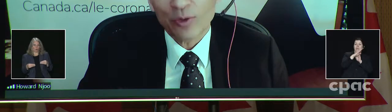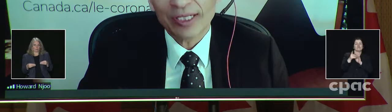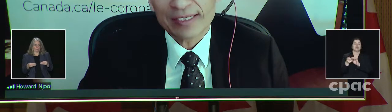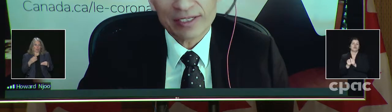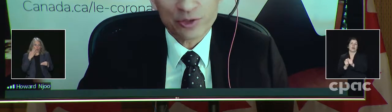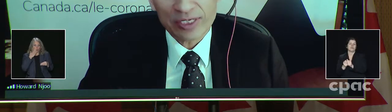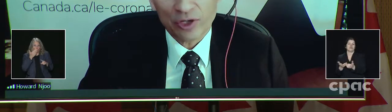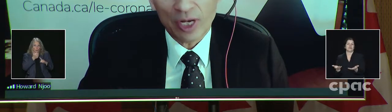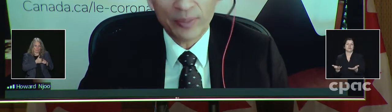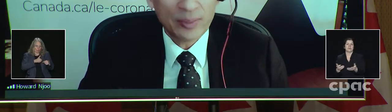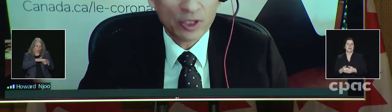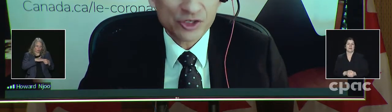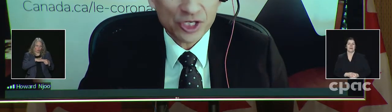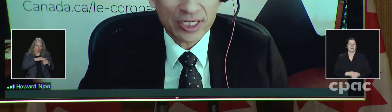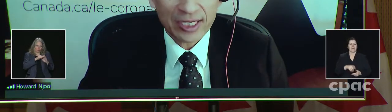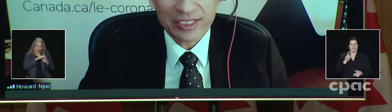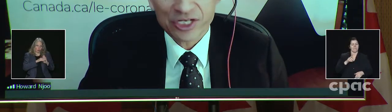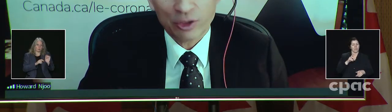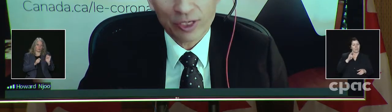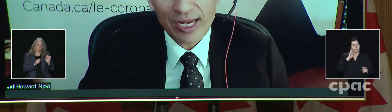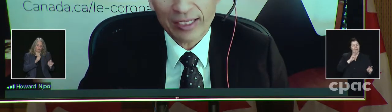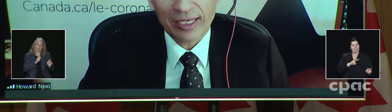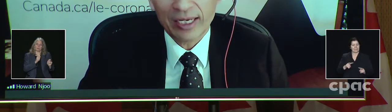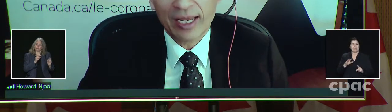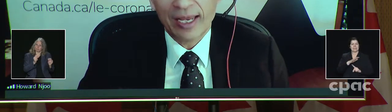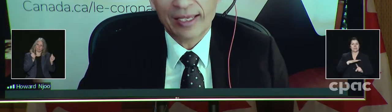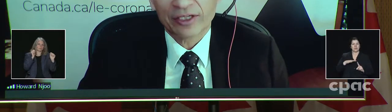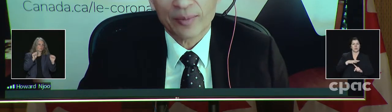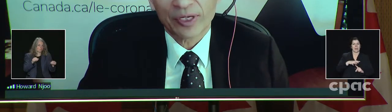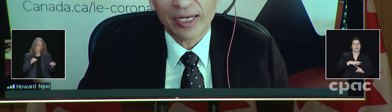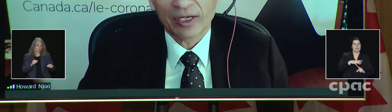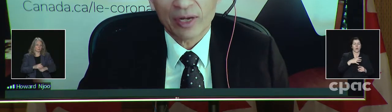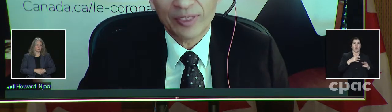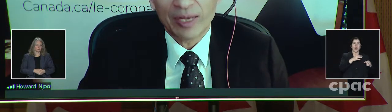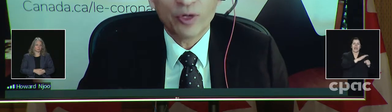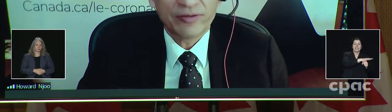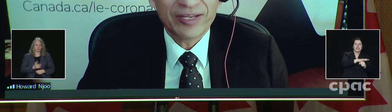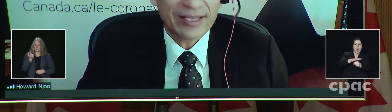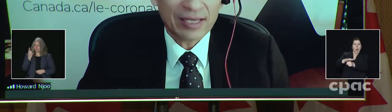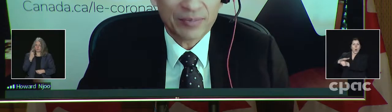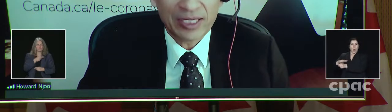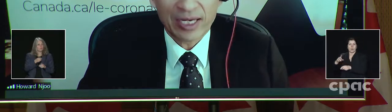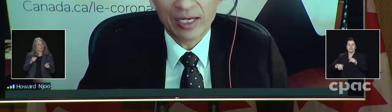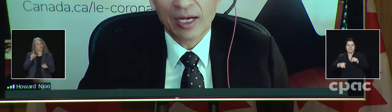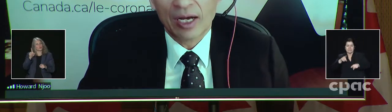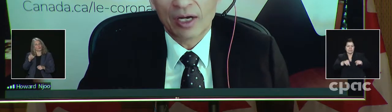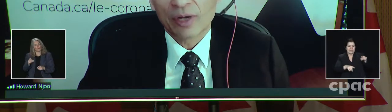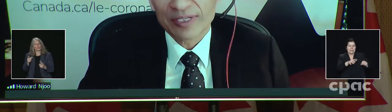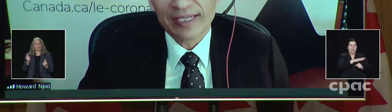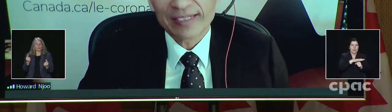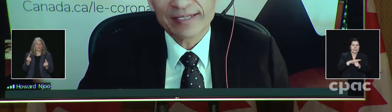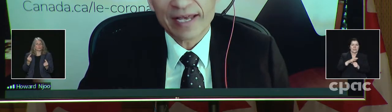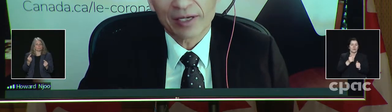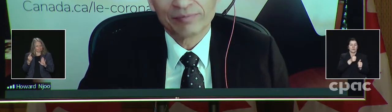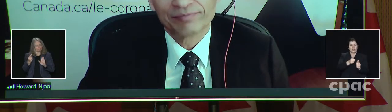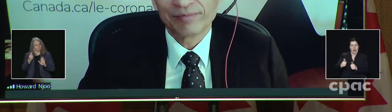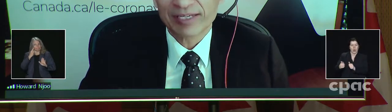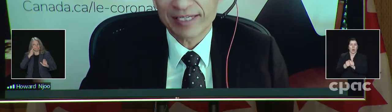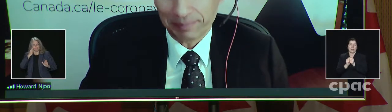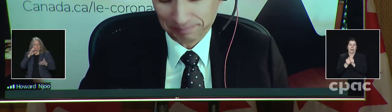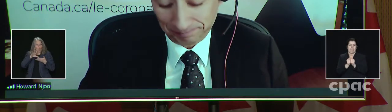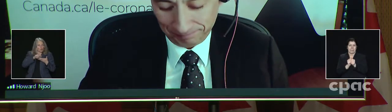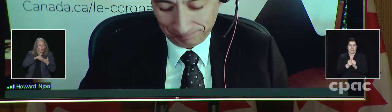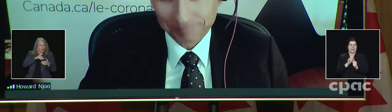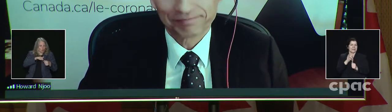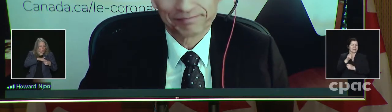c'est quoi la situation épidémiologique à l'échelle locale et être prêt à modifier, adapter comme c'est nécessaire.